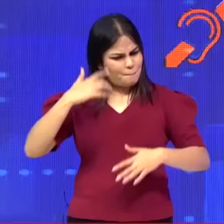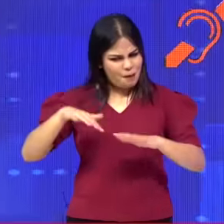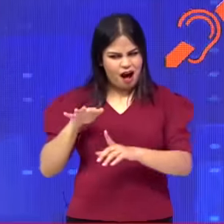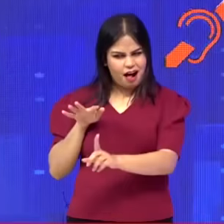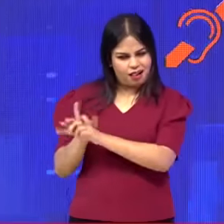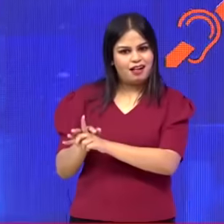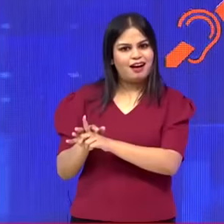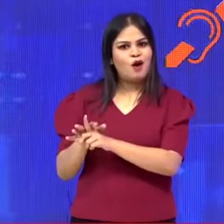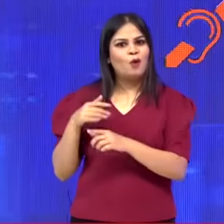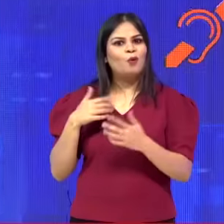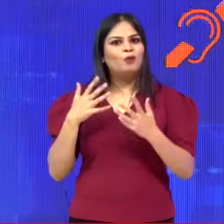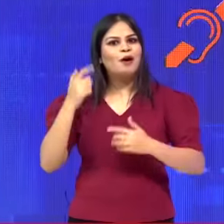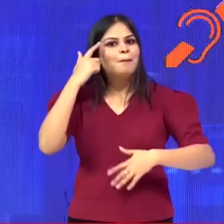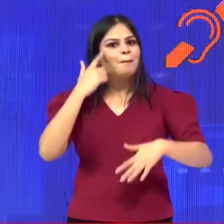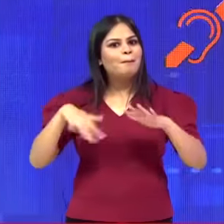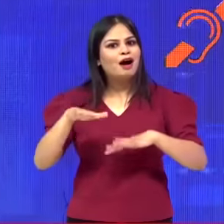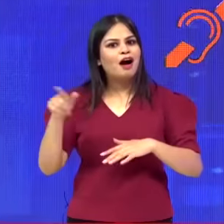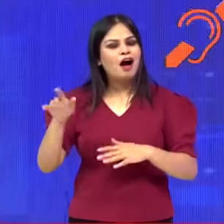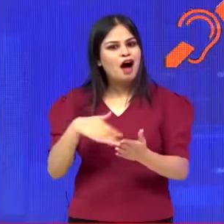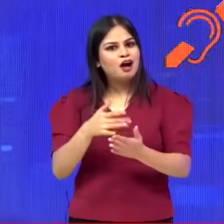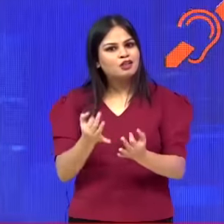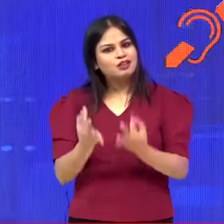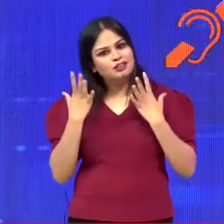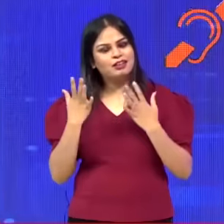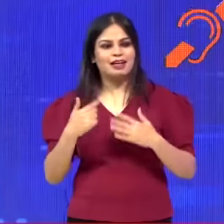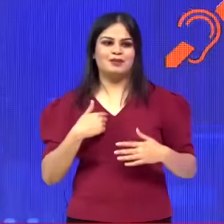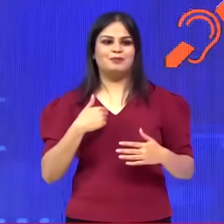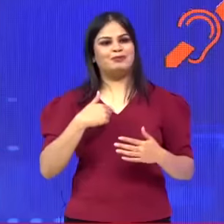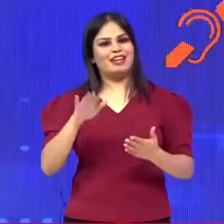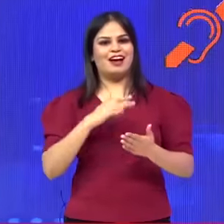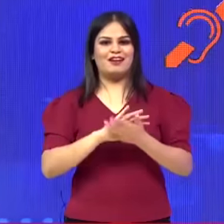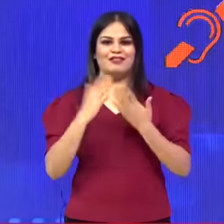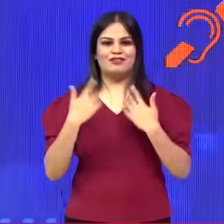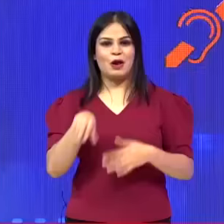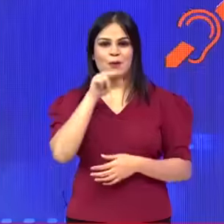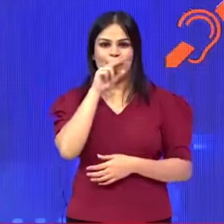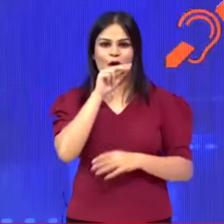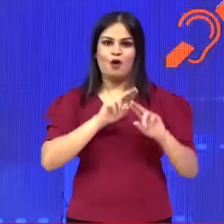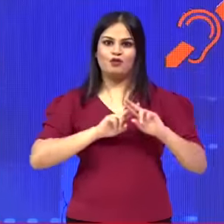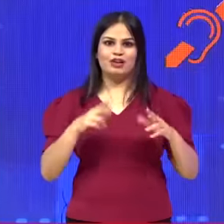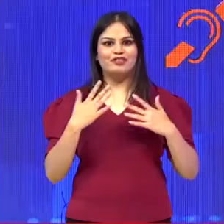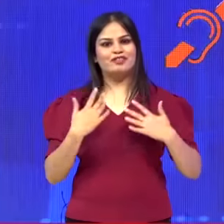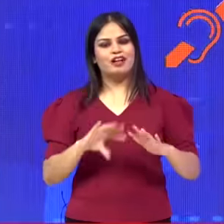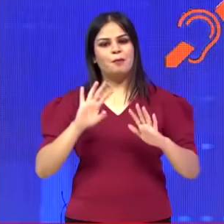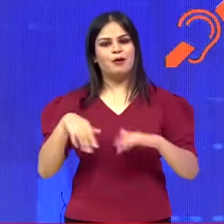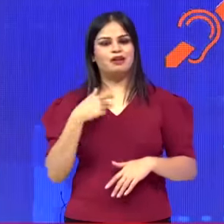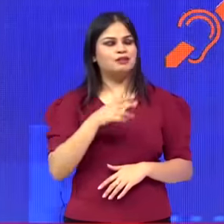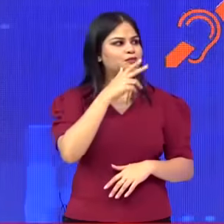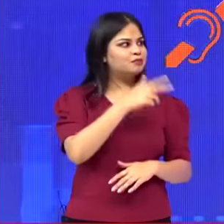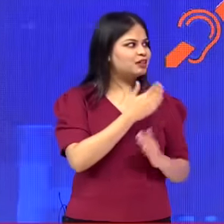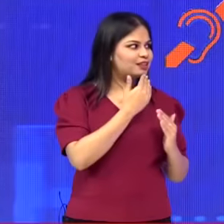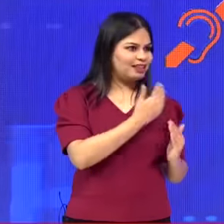था, ये इतना बढ़िया गाता है. मैंने गाना गाया फुल लिपसिंग में, मैं गया उसको थैंक यू